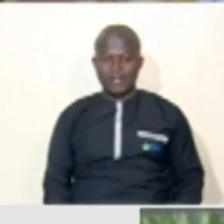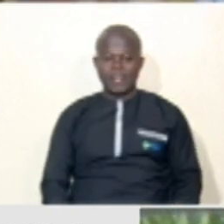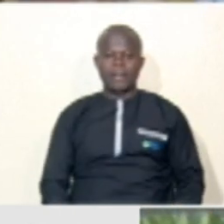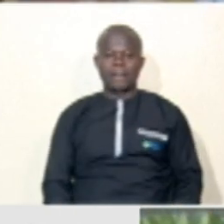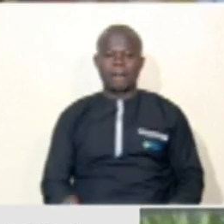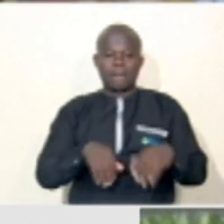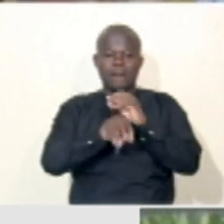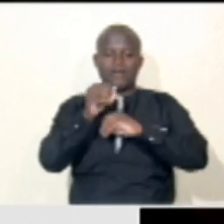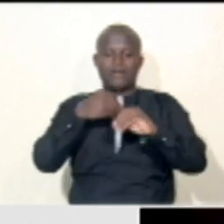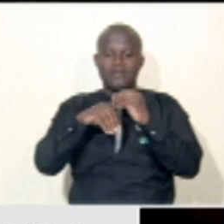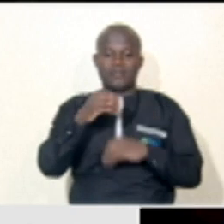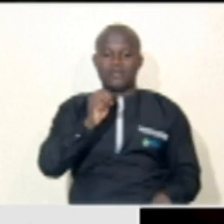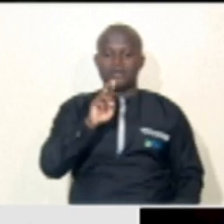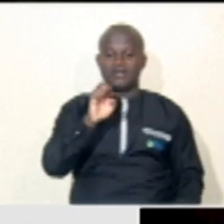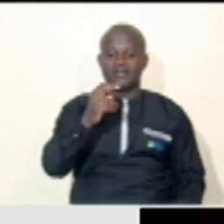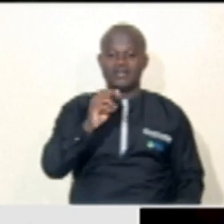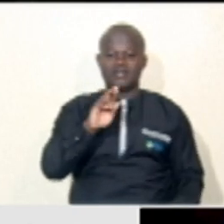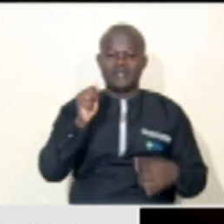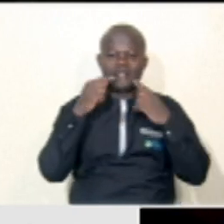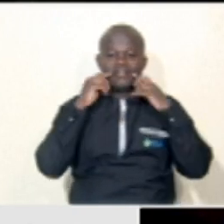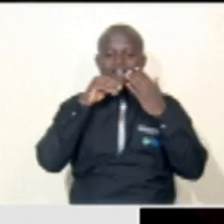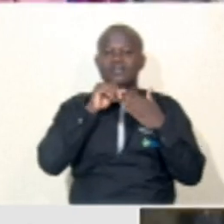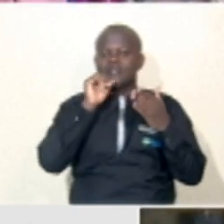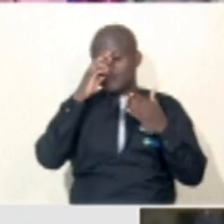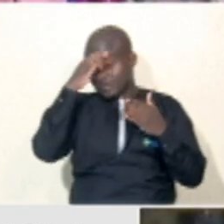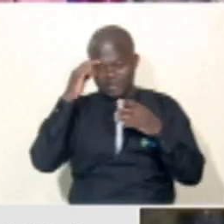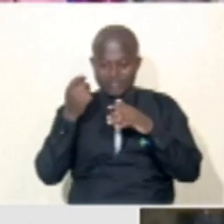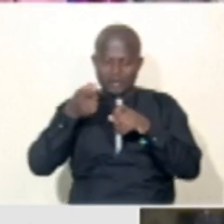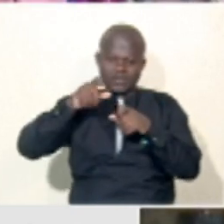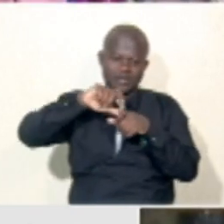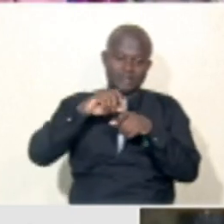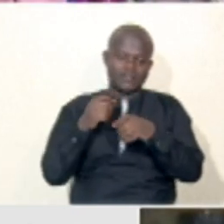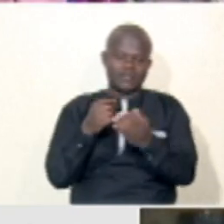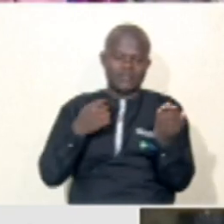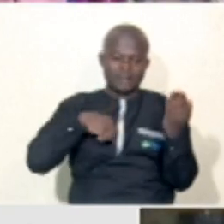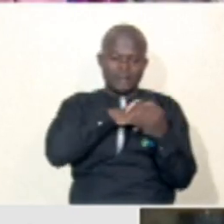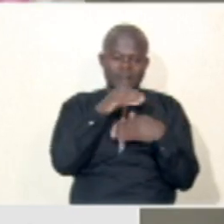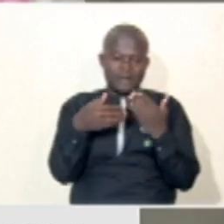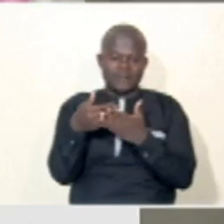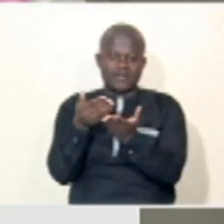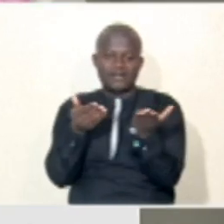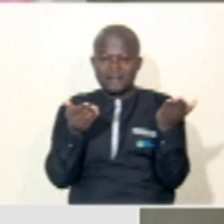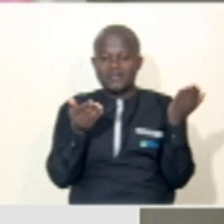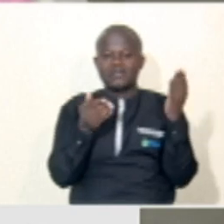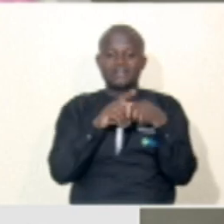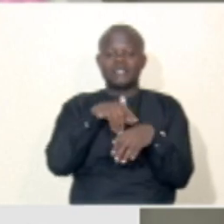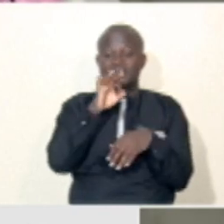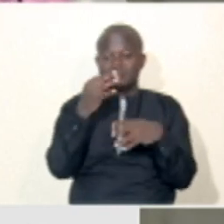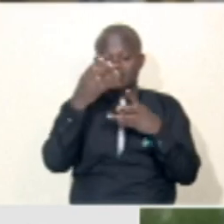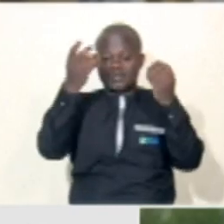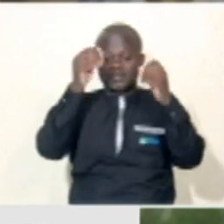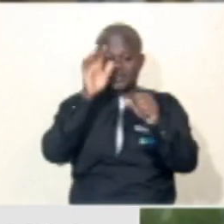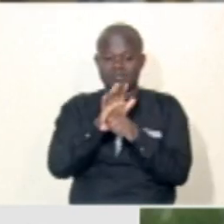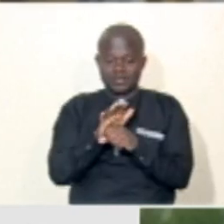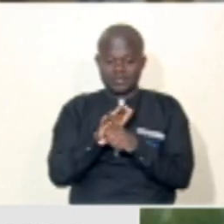wa Goyiko Limitedi Murengera Alexi avuga ko nta mpamvu yo kongera amasaha yo gukorera mu isoko rya Goyiko ngo kuko abacuruzi bagize saa 3 batashye ariho